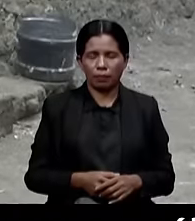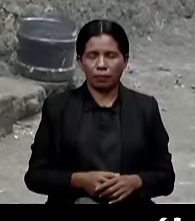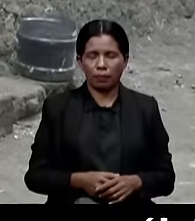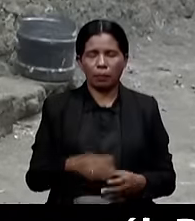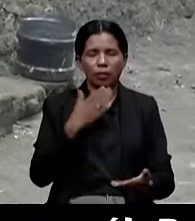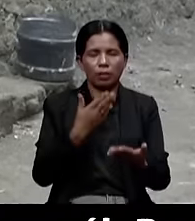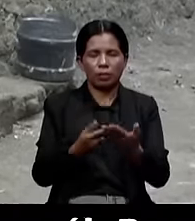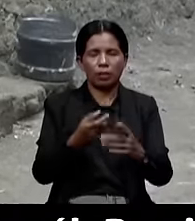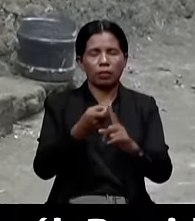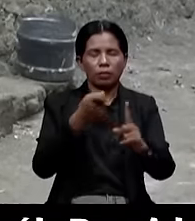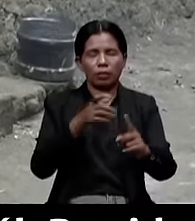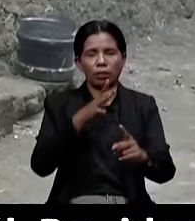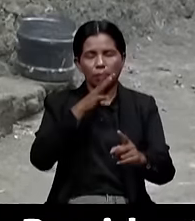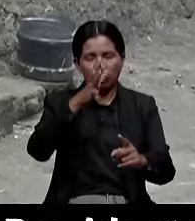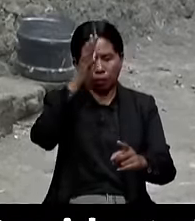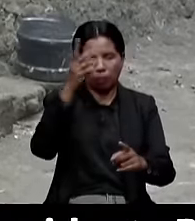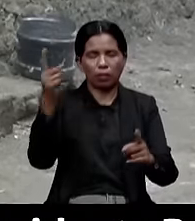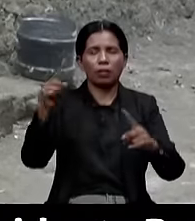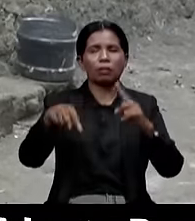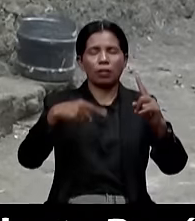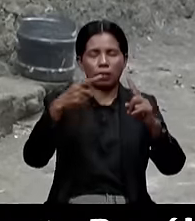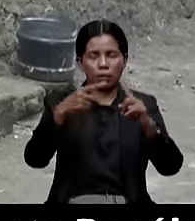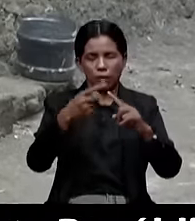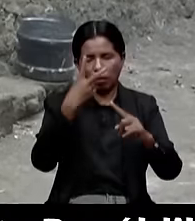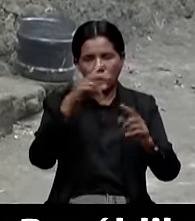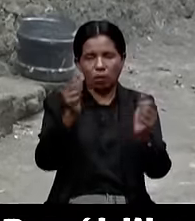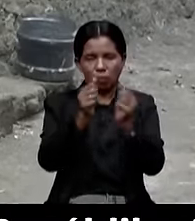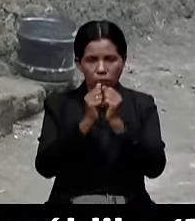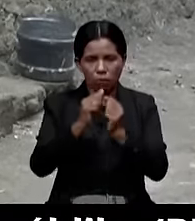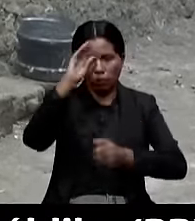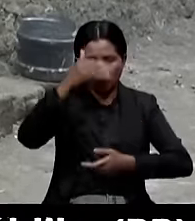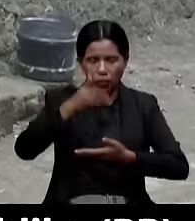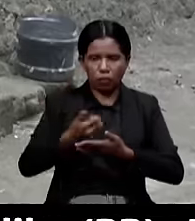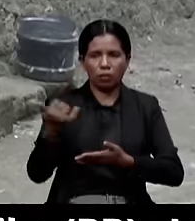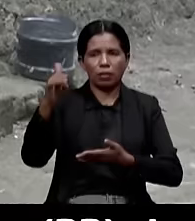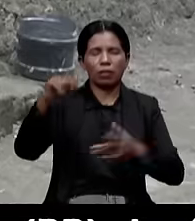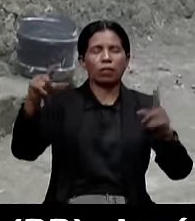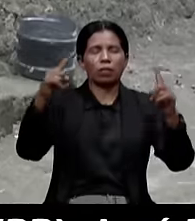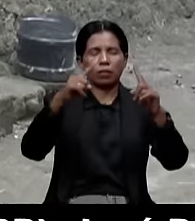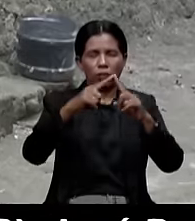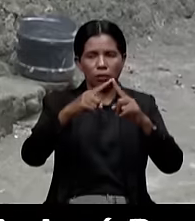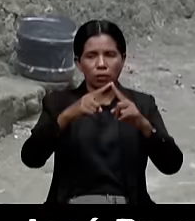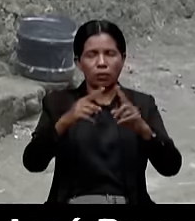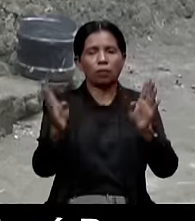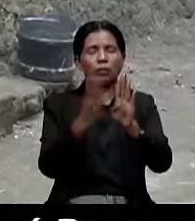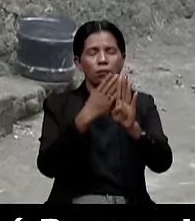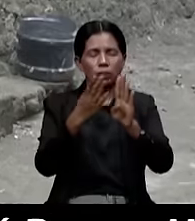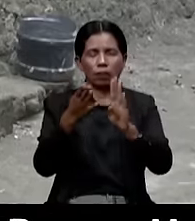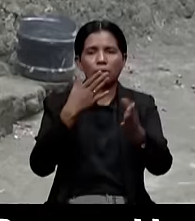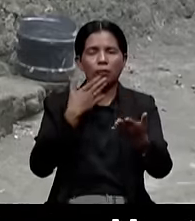suceso husinan amanian magbangira akompanyo uan sira to'o iha oda mata suceso